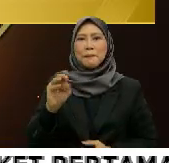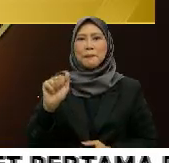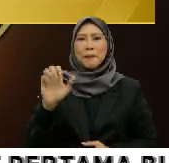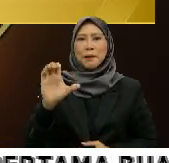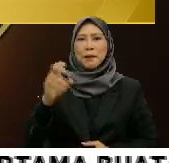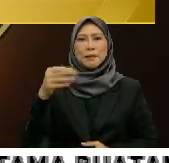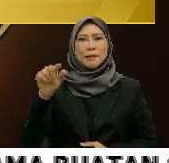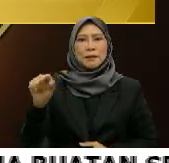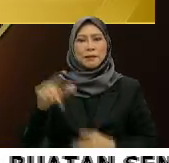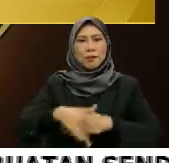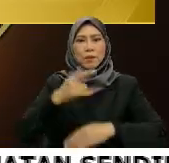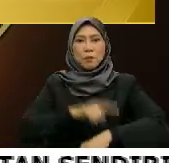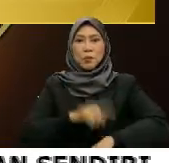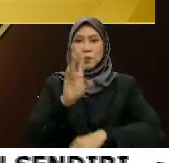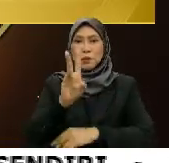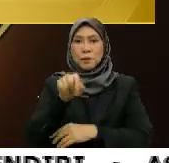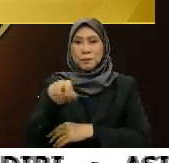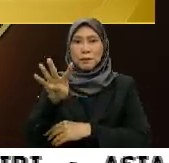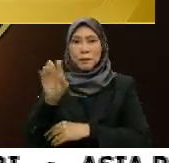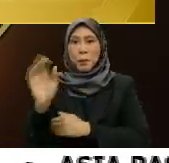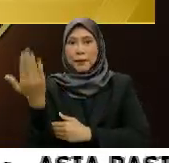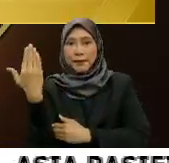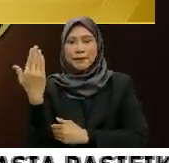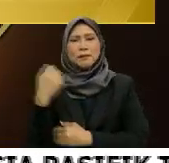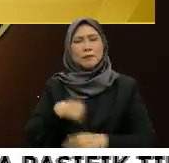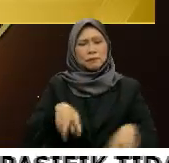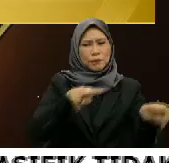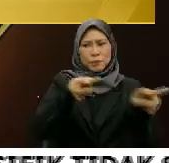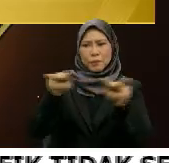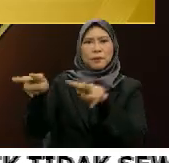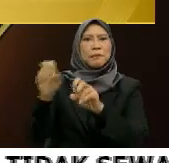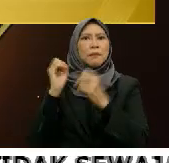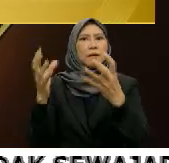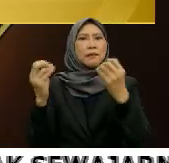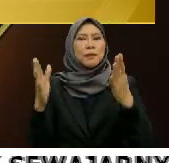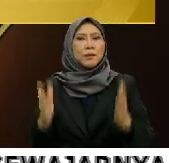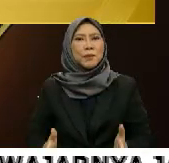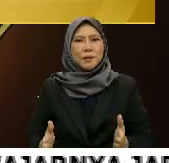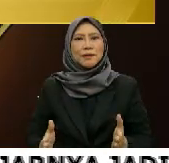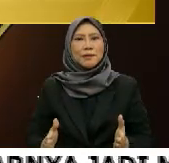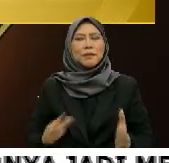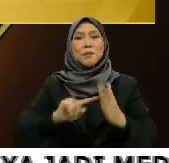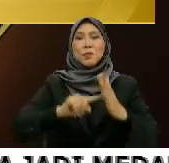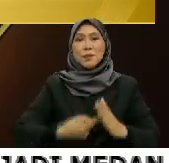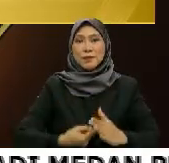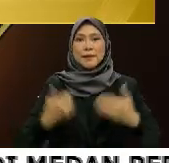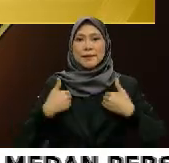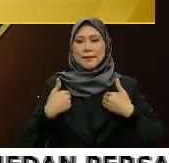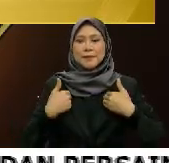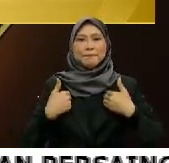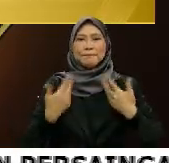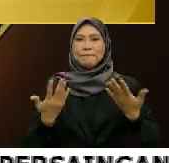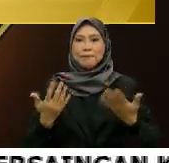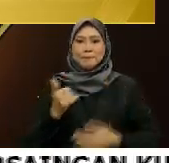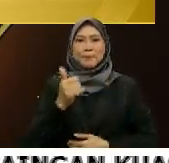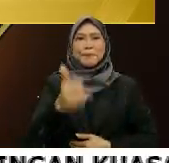macan ini eee awal jam 07.40 pagi saya perhatikan tadi Eh sudah ramai yang enggak mule- eee berada di pagar untuk